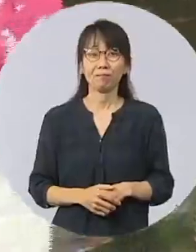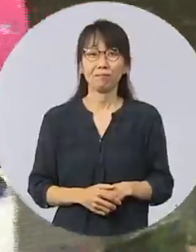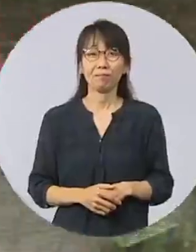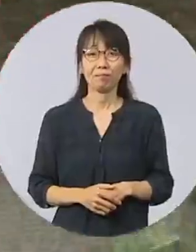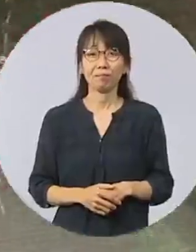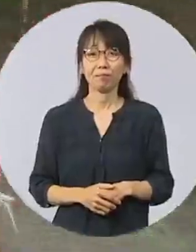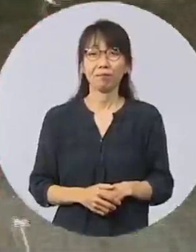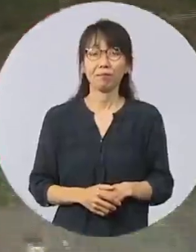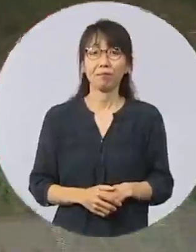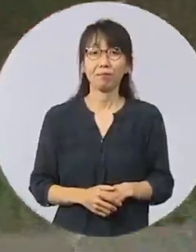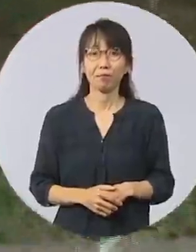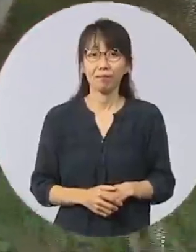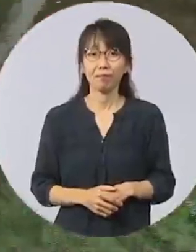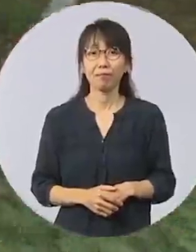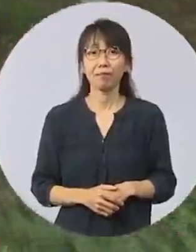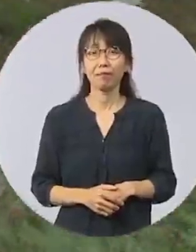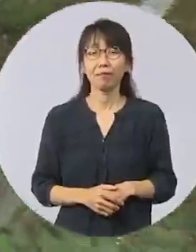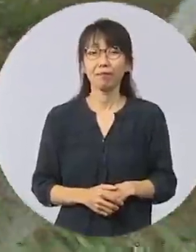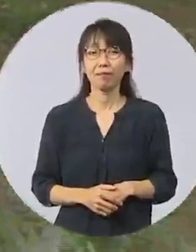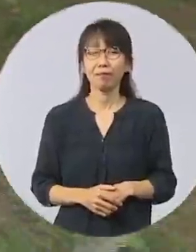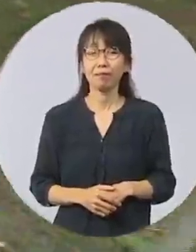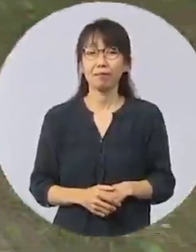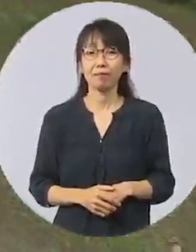お邪魔します。